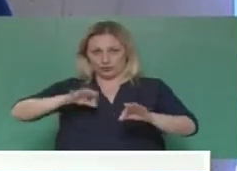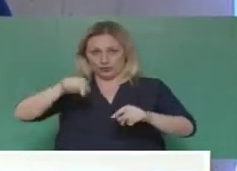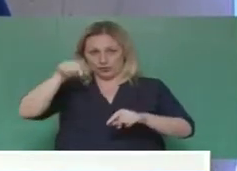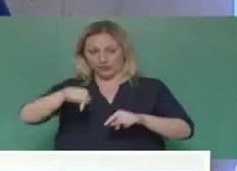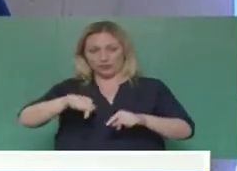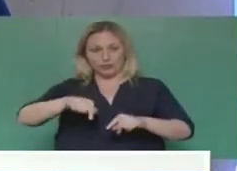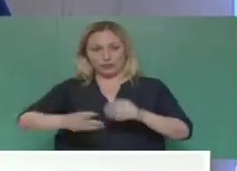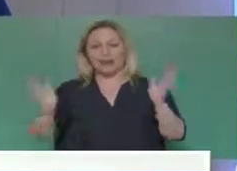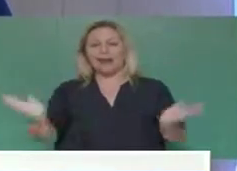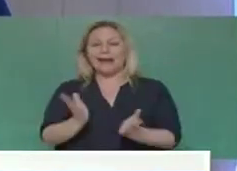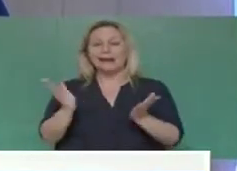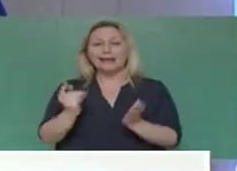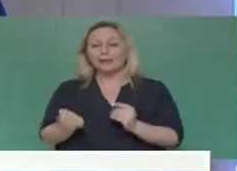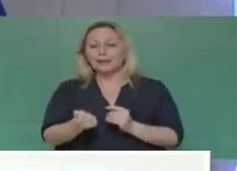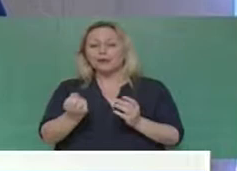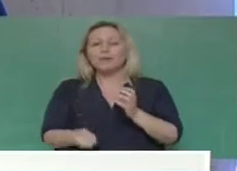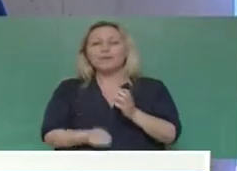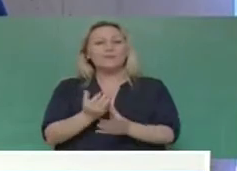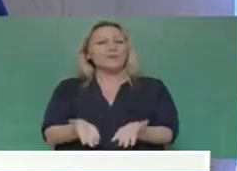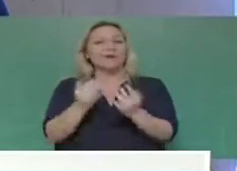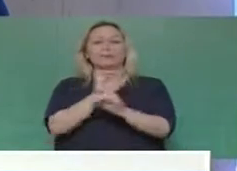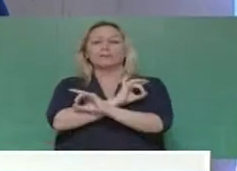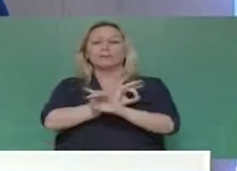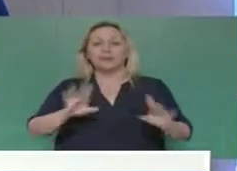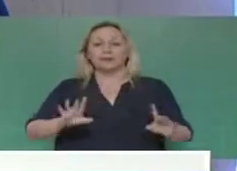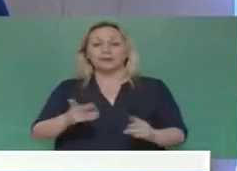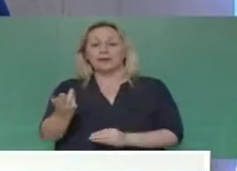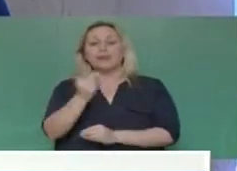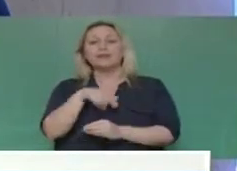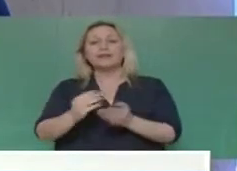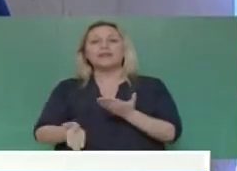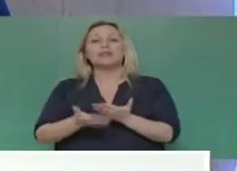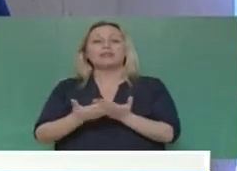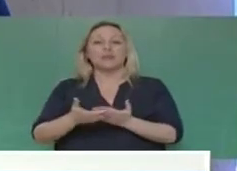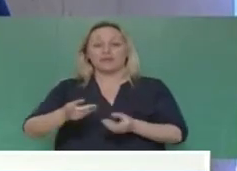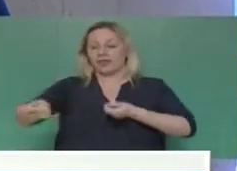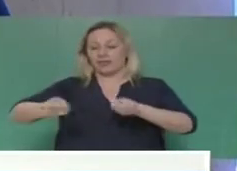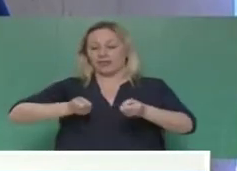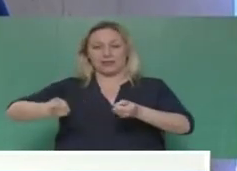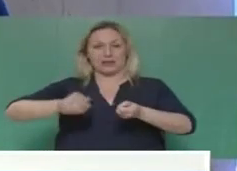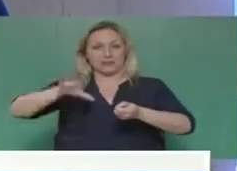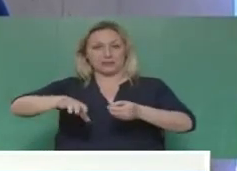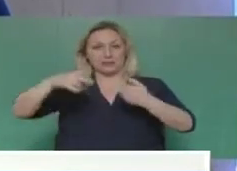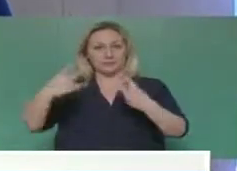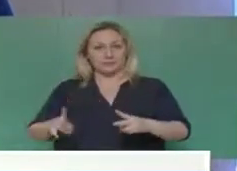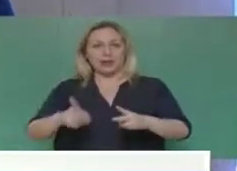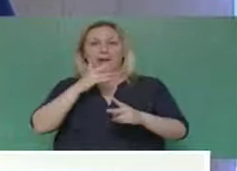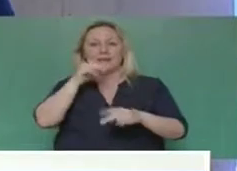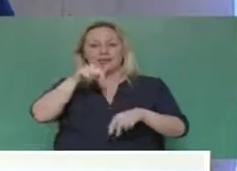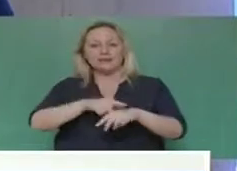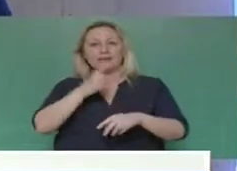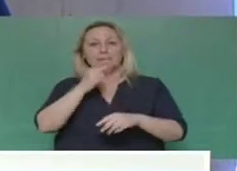παραμικρή καινοτομία και την παραμικρή συνεισφορά στην τοπική αυτοδιοίκηση. Φέρνει μόνο ένα λαγούμι για να κινηθούν